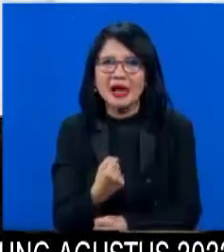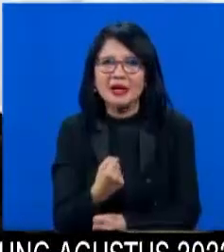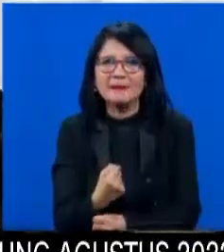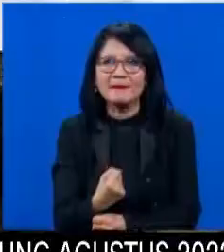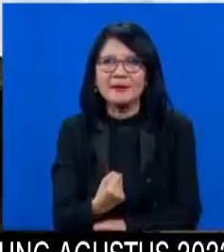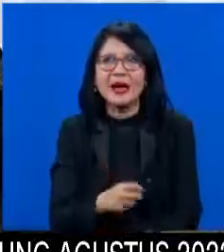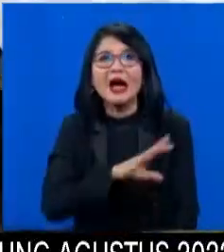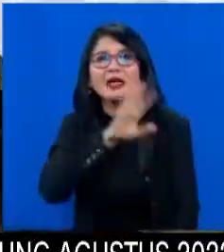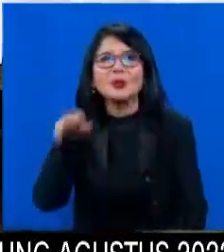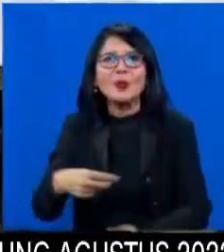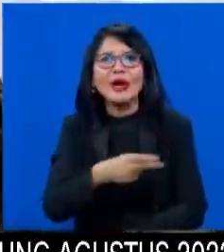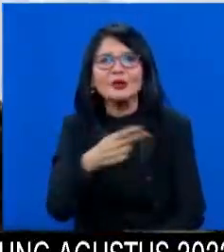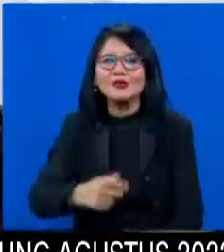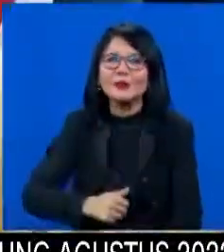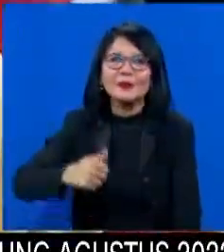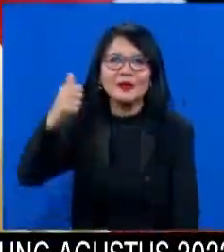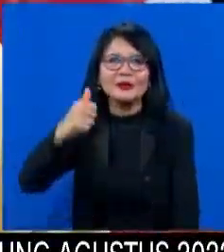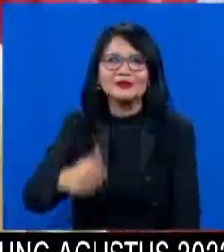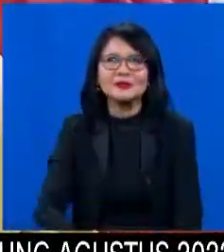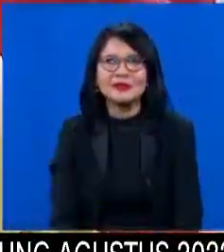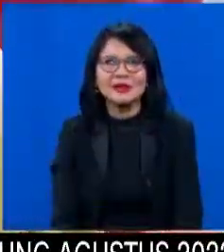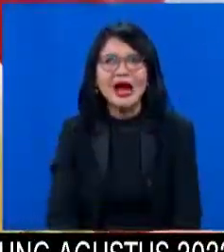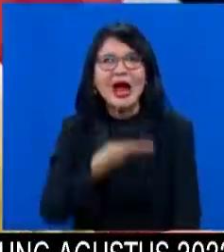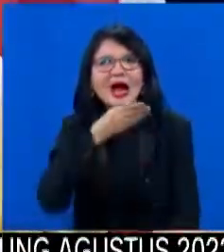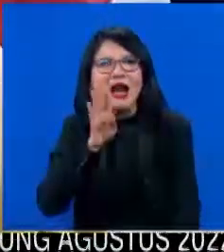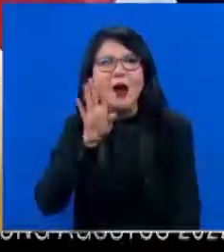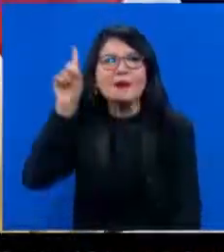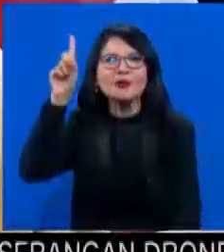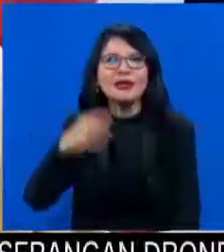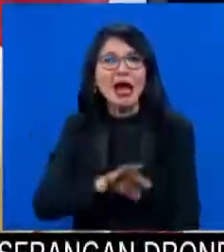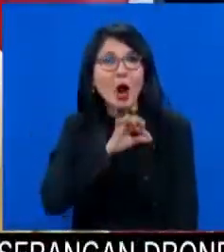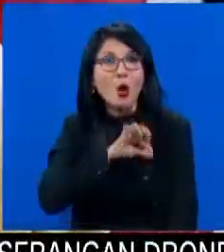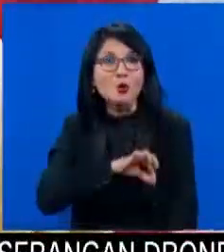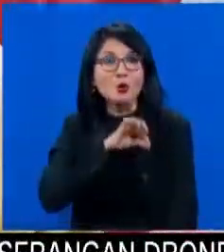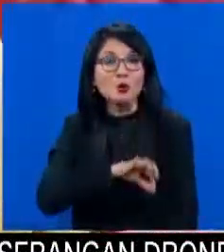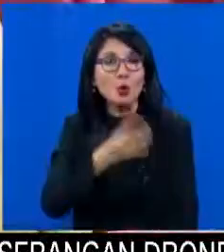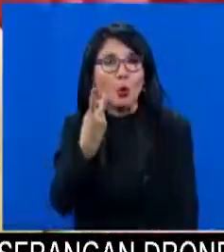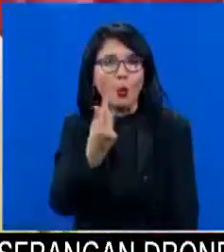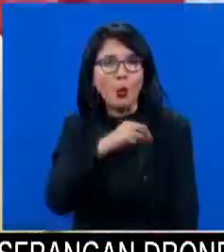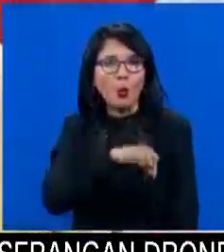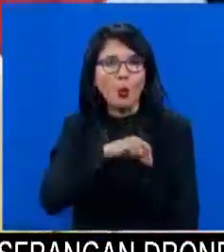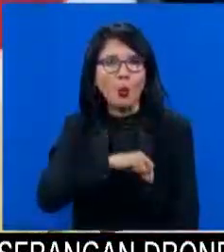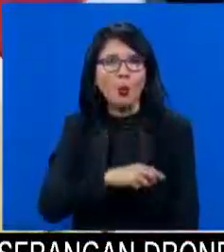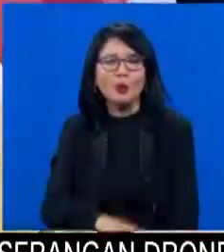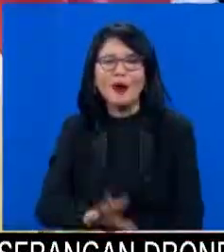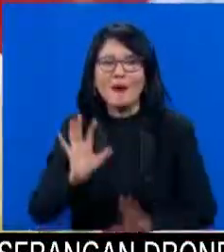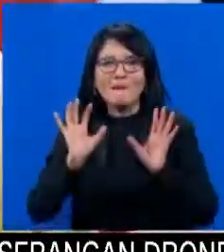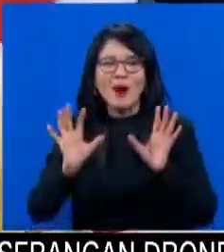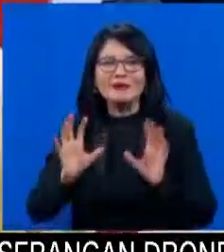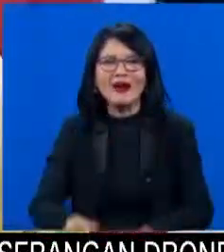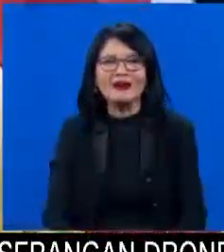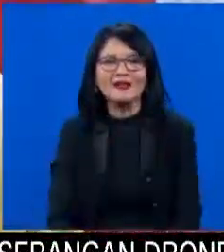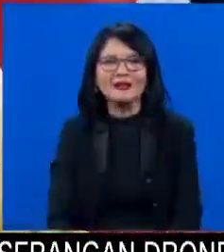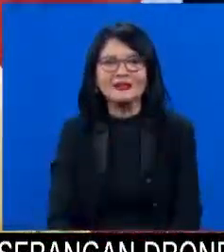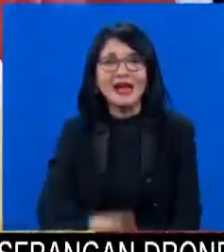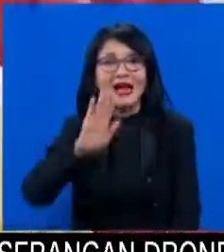Indonesia di Kabupaten Manila akan lebih meningkat. Alhamdulillah, omset lebih besar dari tahun kemarin. Lebih besar ya? Iya.